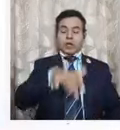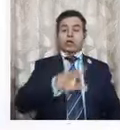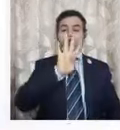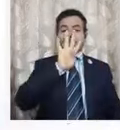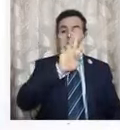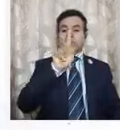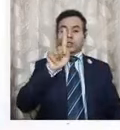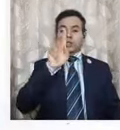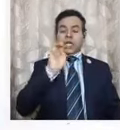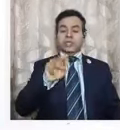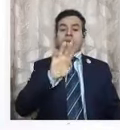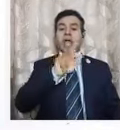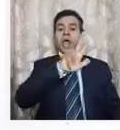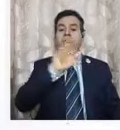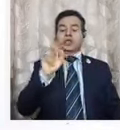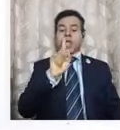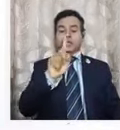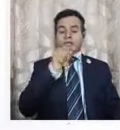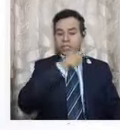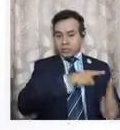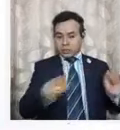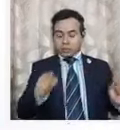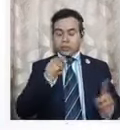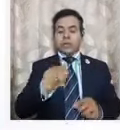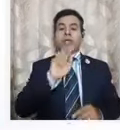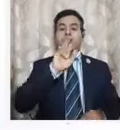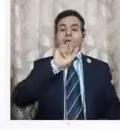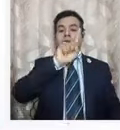22.50%। এ পর্যন্ত শনাক্ত হয়েছেন